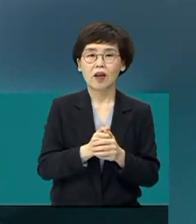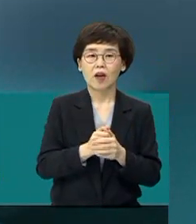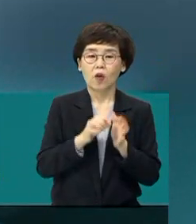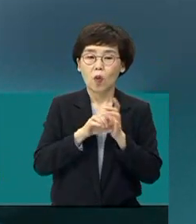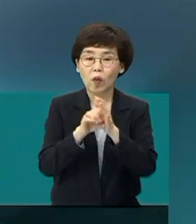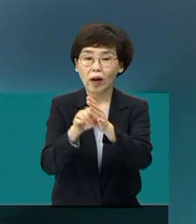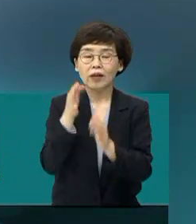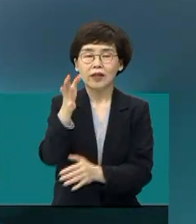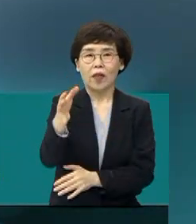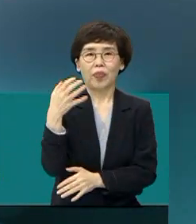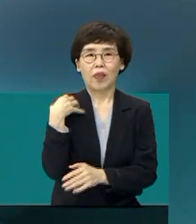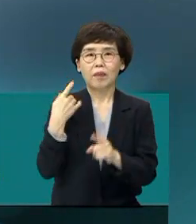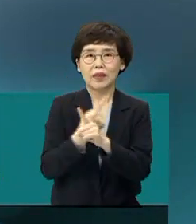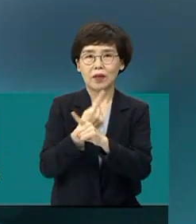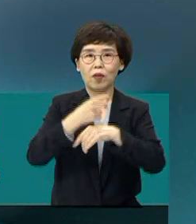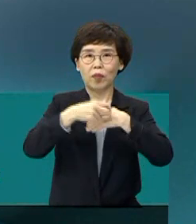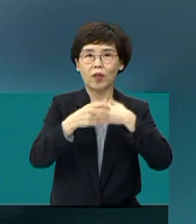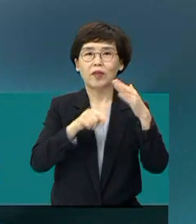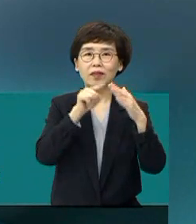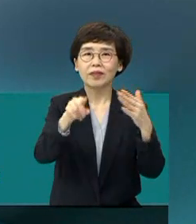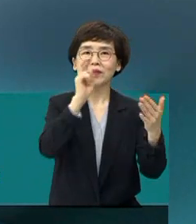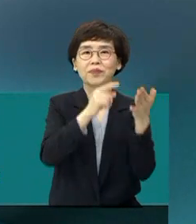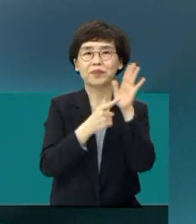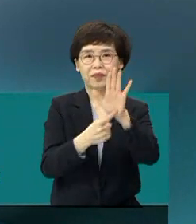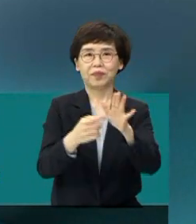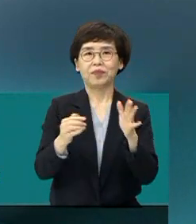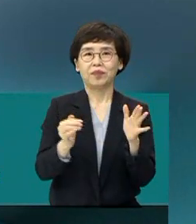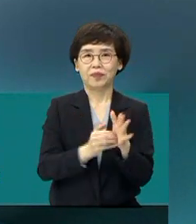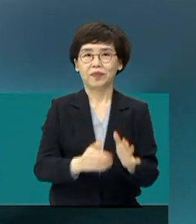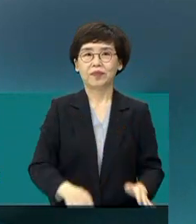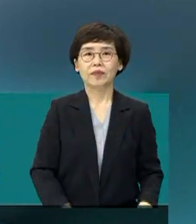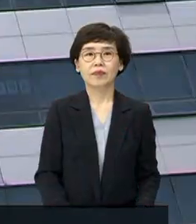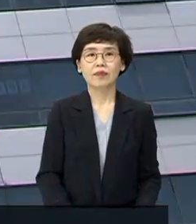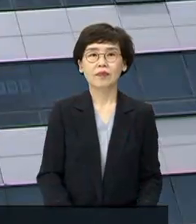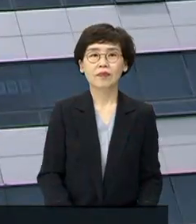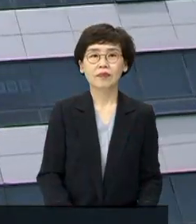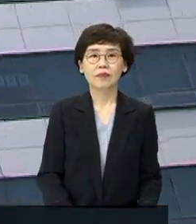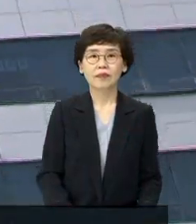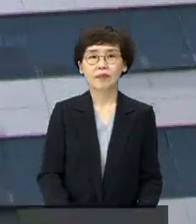찾아서 작은 콘서트를 열었습니다. 최원 기자입니다.